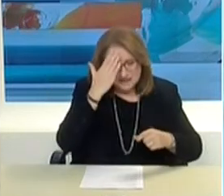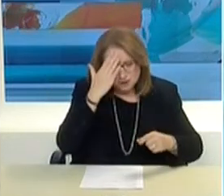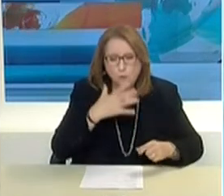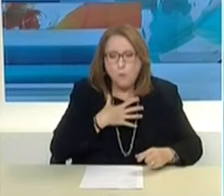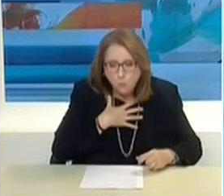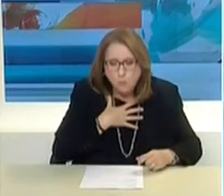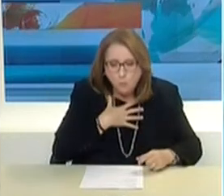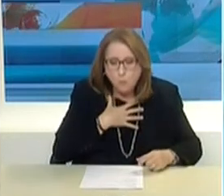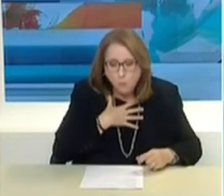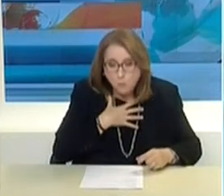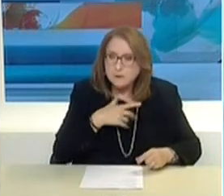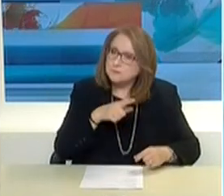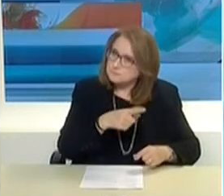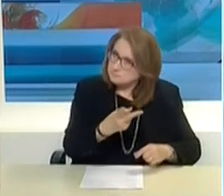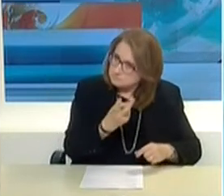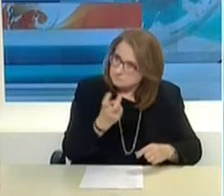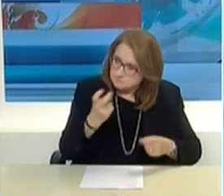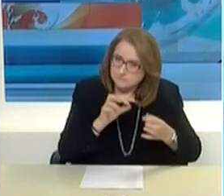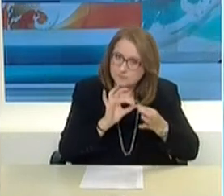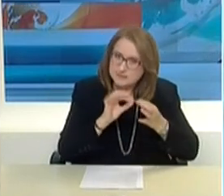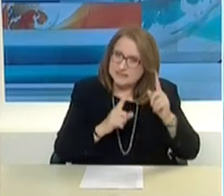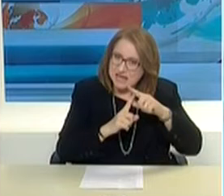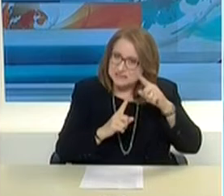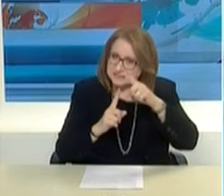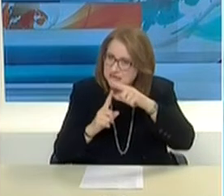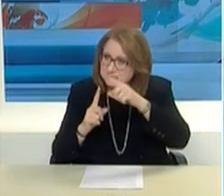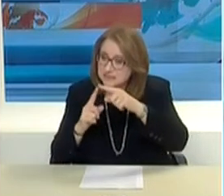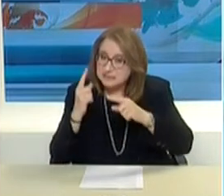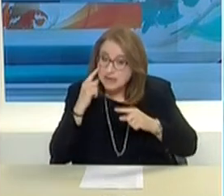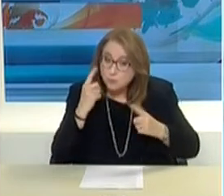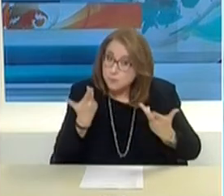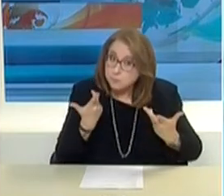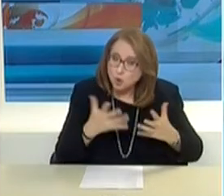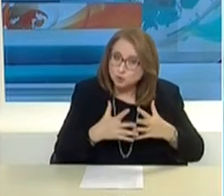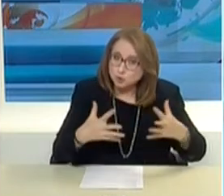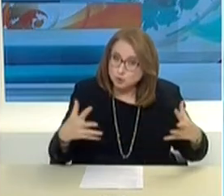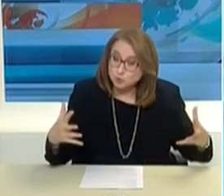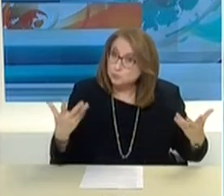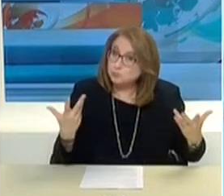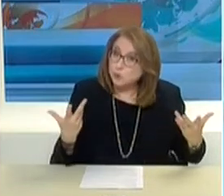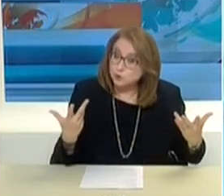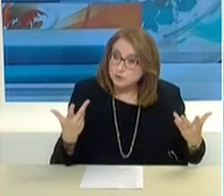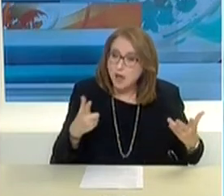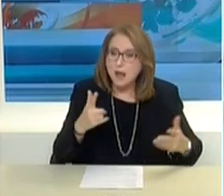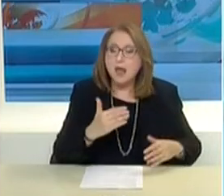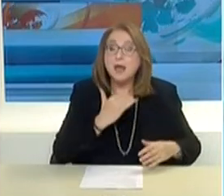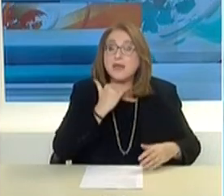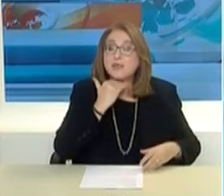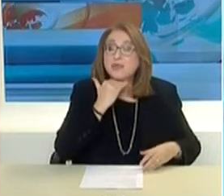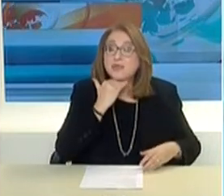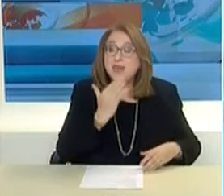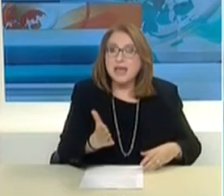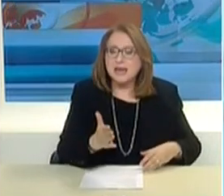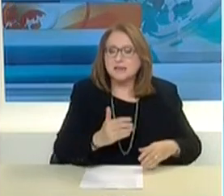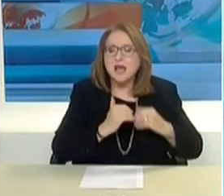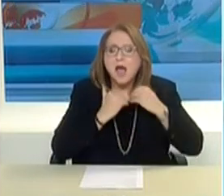ώστε να έχουμε και μια δεύτερη εικόνα του πώς εξελίσσεται η επιδημία στη χώρα. Είναι αδύνατον αυτή τη στιγμή